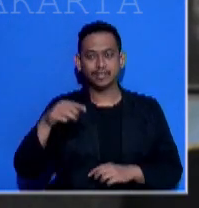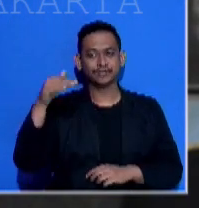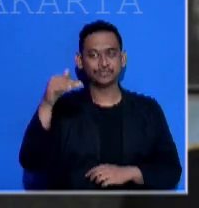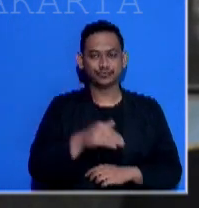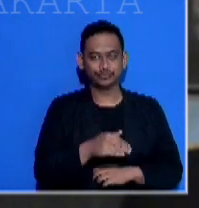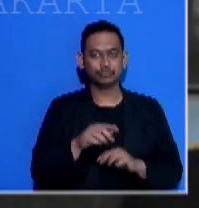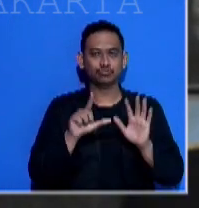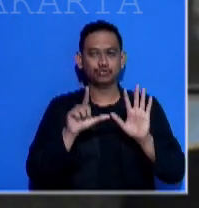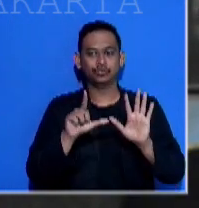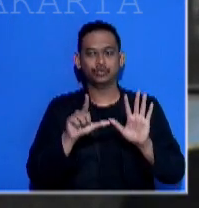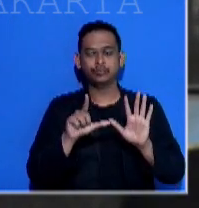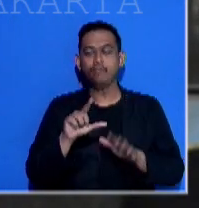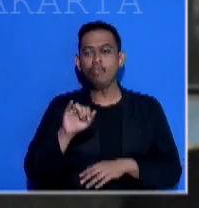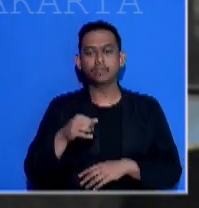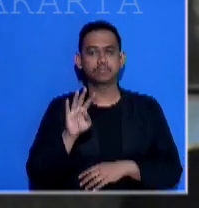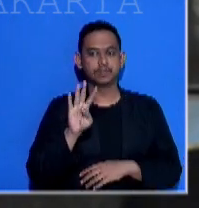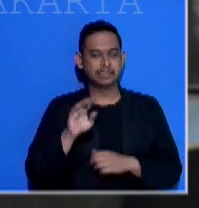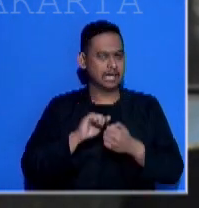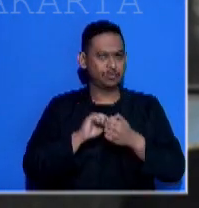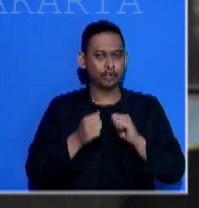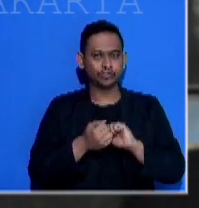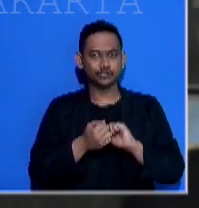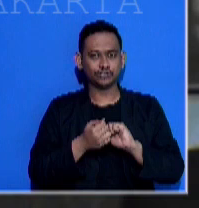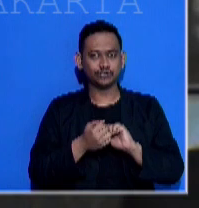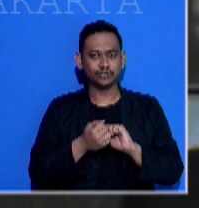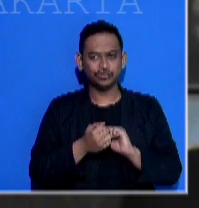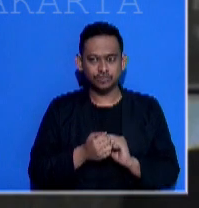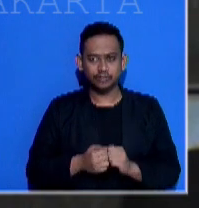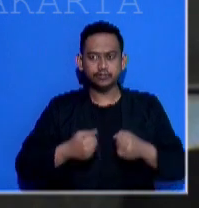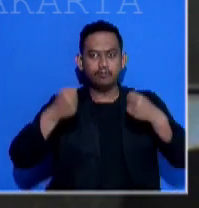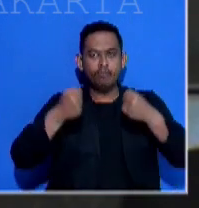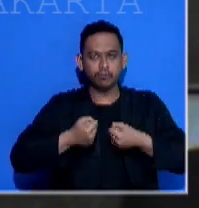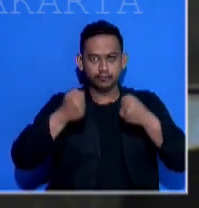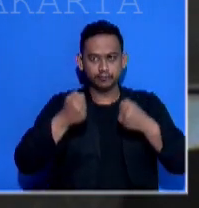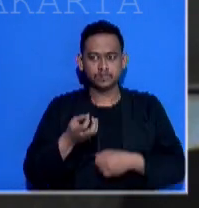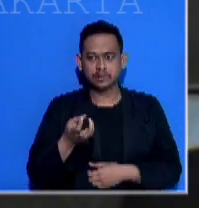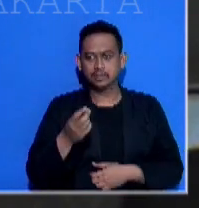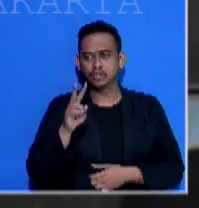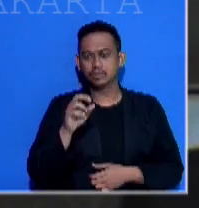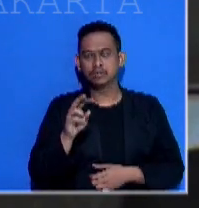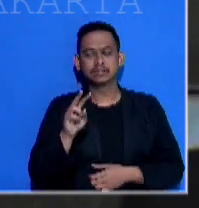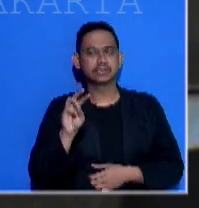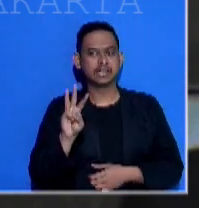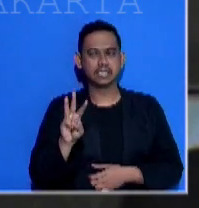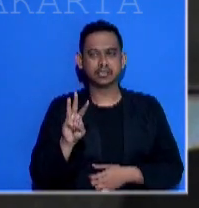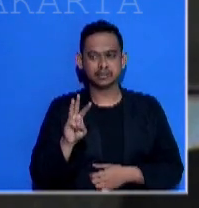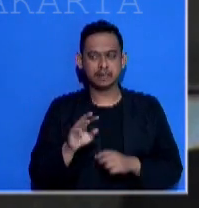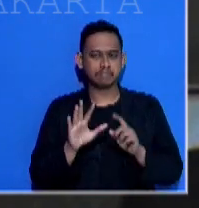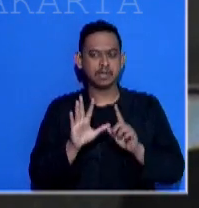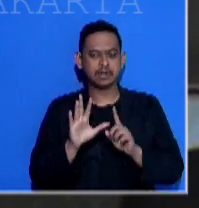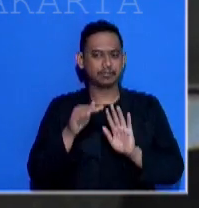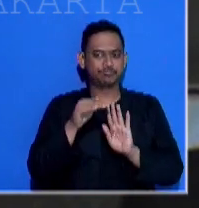menjadi 4 kejadian. Dan juga penganiayaan ringan yang 2023 15, ini turun